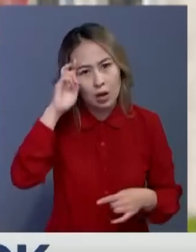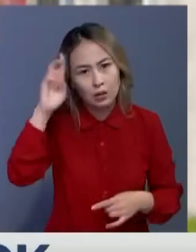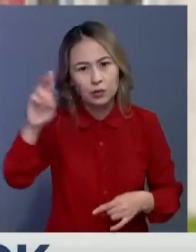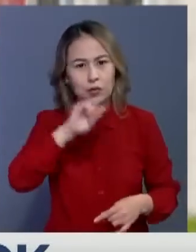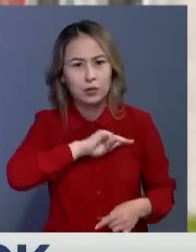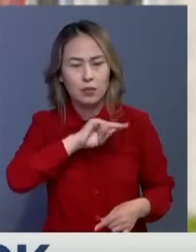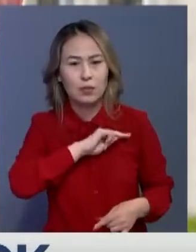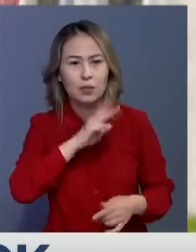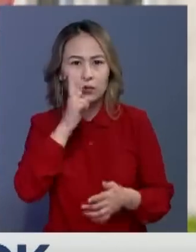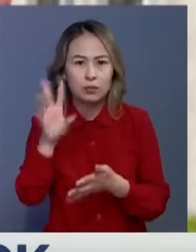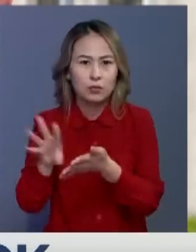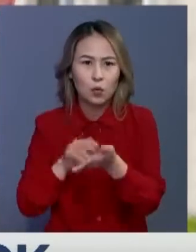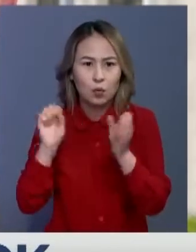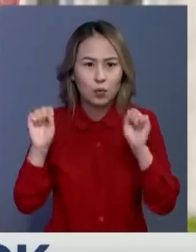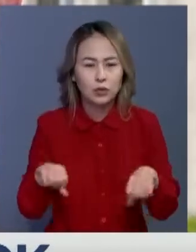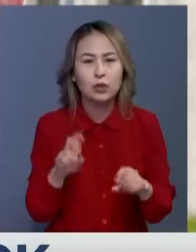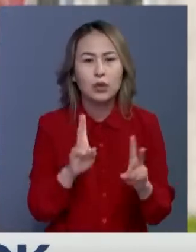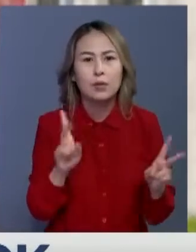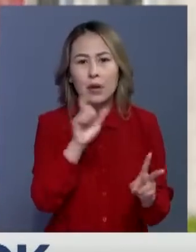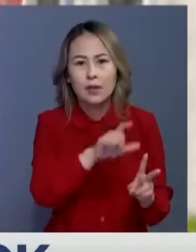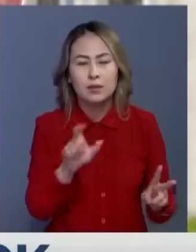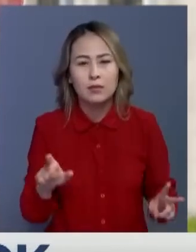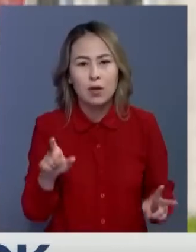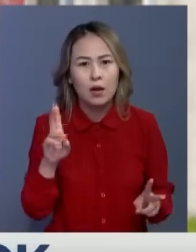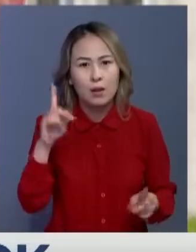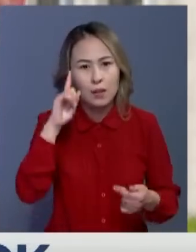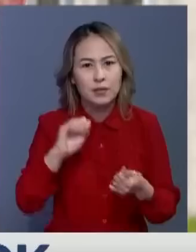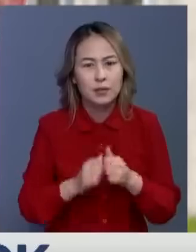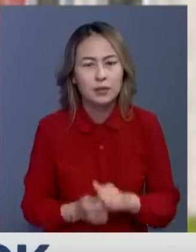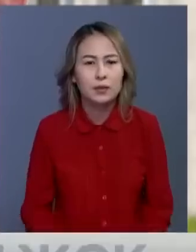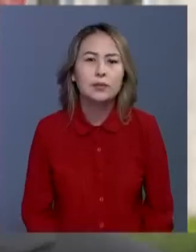қызметкерлерге үлгі болып табылады және де кейбір азаматтарға бір ескерту болып табылады.